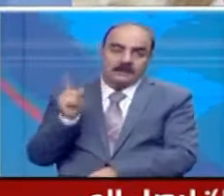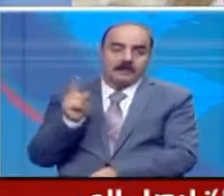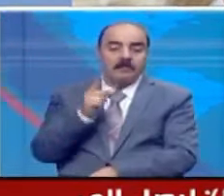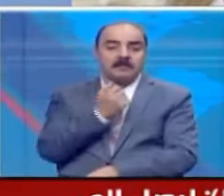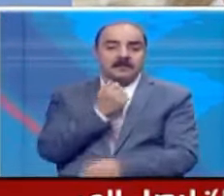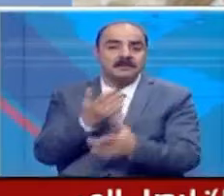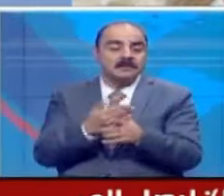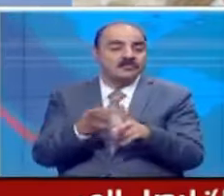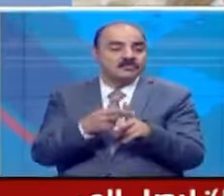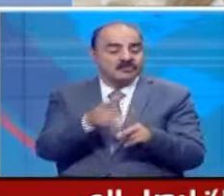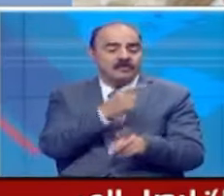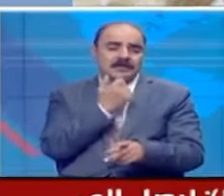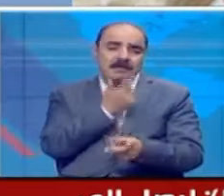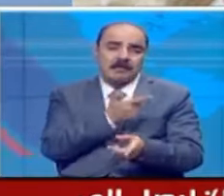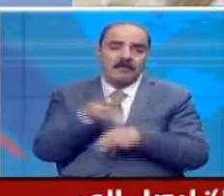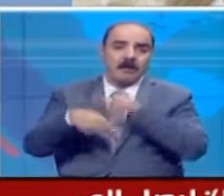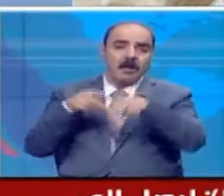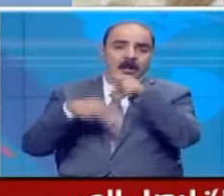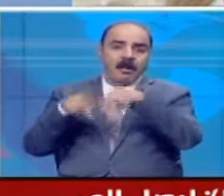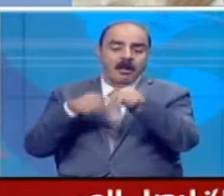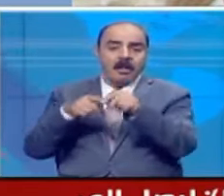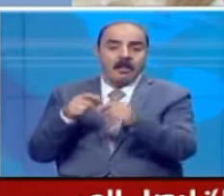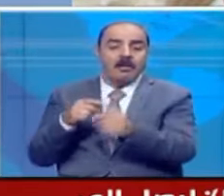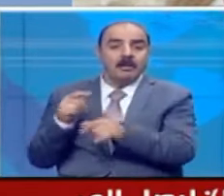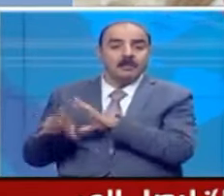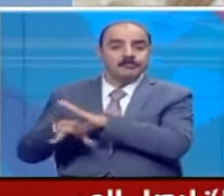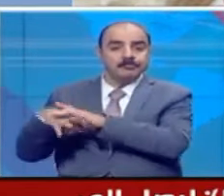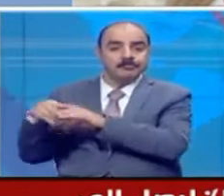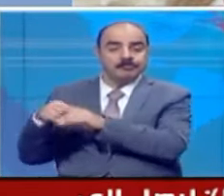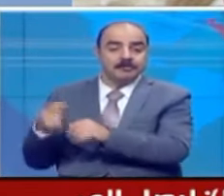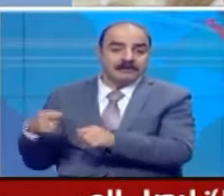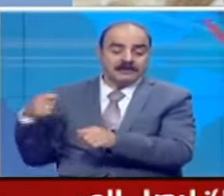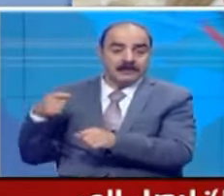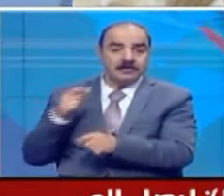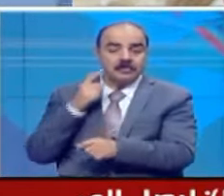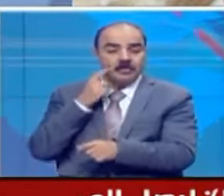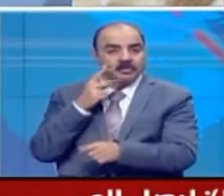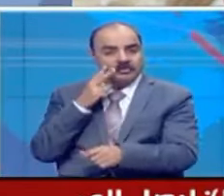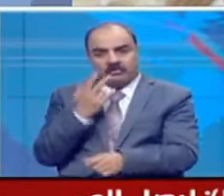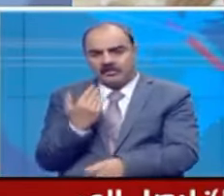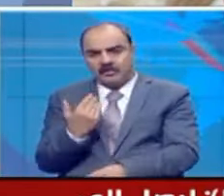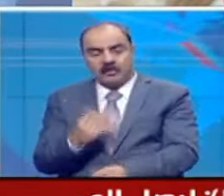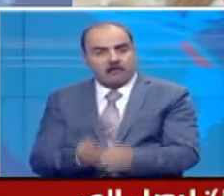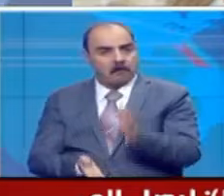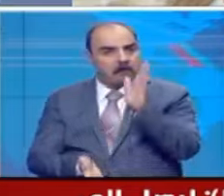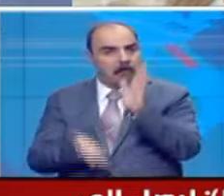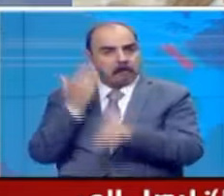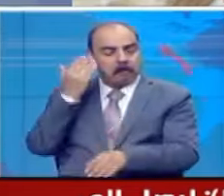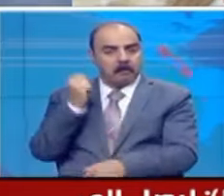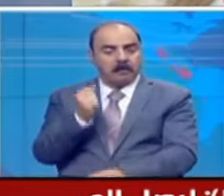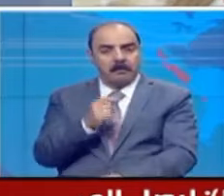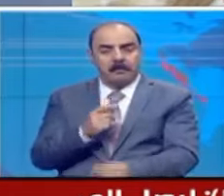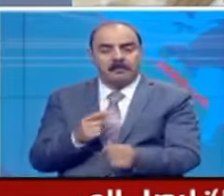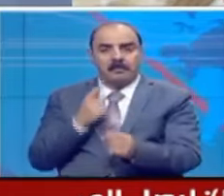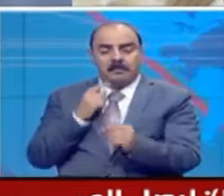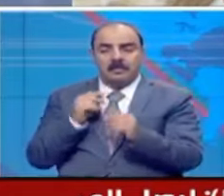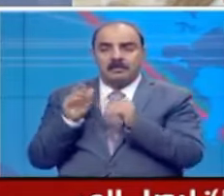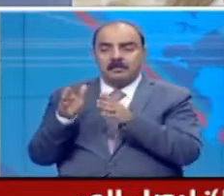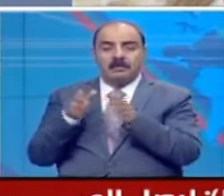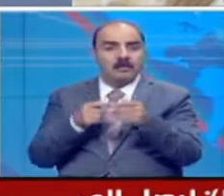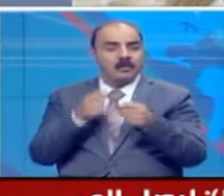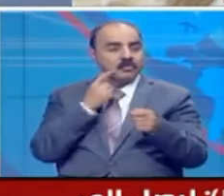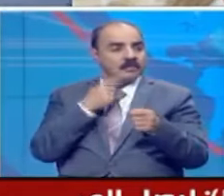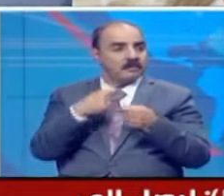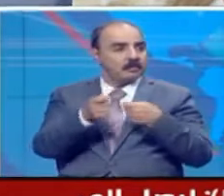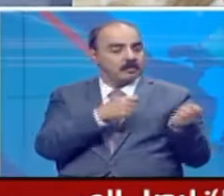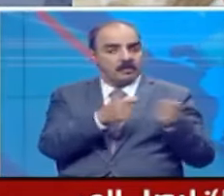الازمة. شفنا ده بتحرك الدولة اتجاه أزمة زي أزمة السكر في الفترة الأخيرة وتوفير عدد من المنافذ